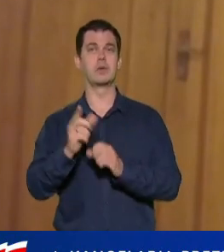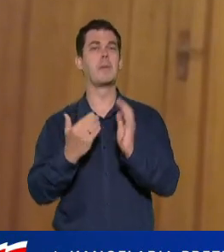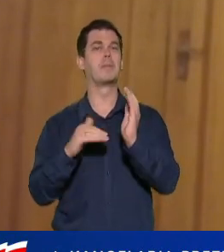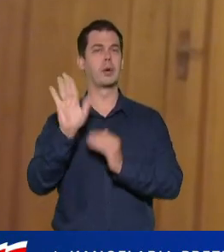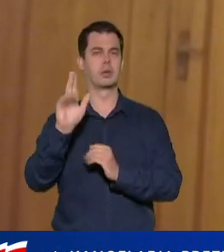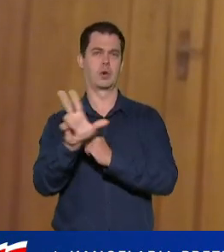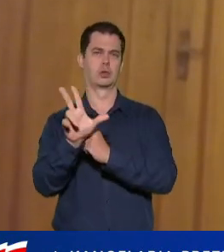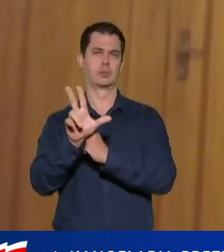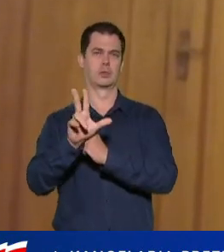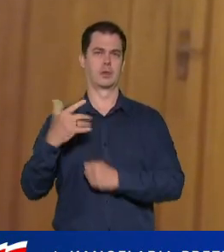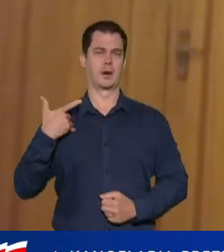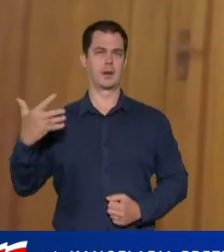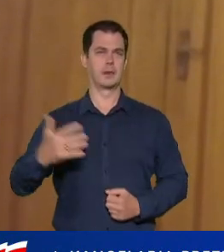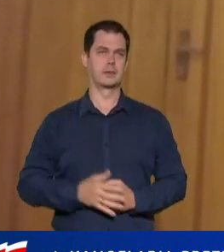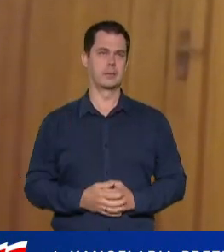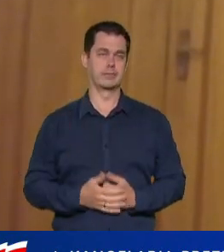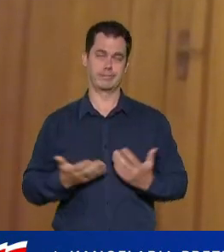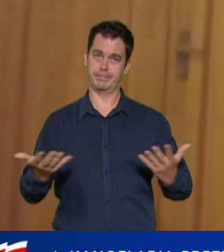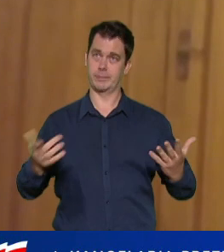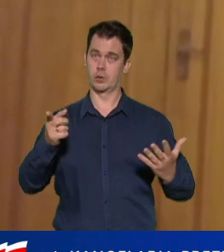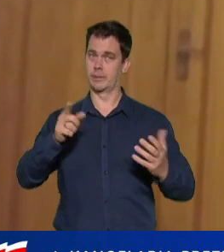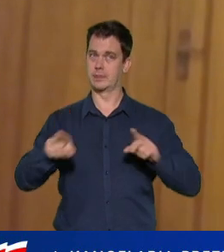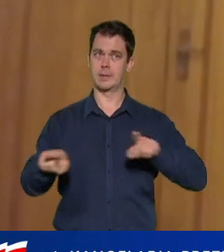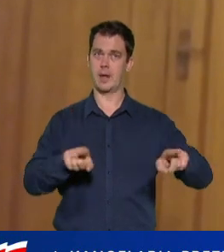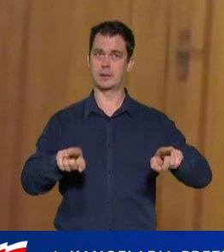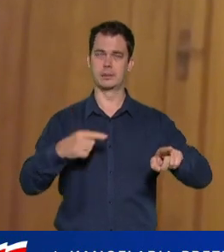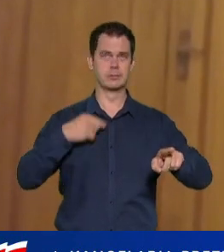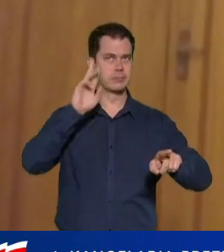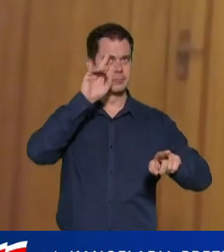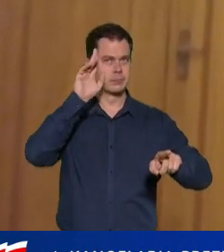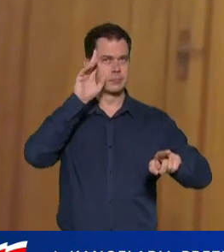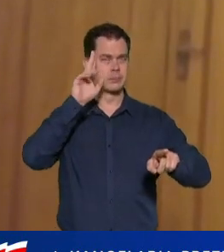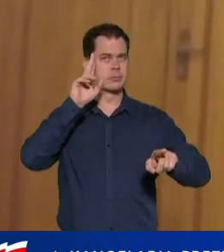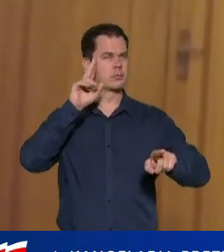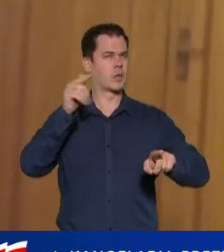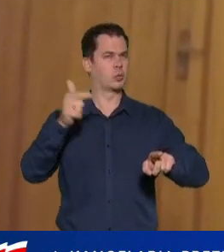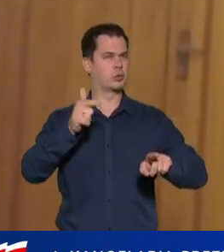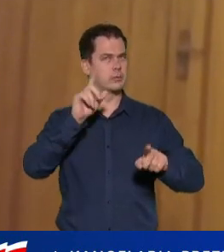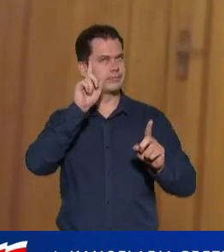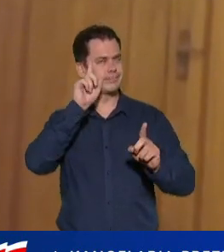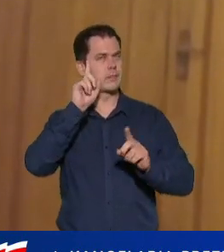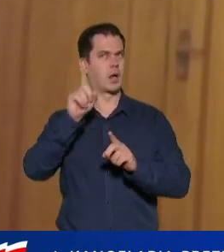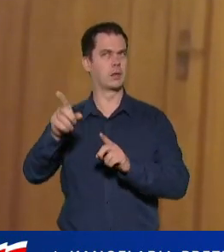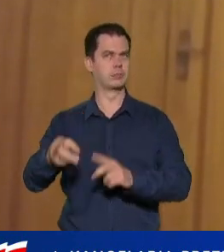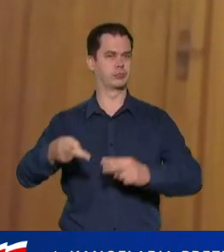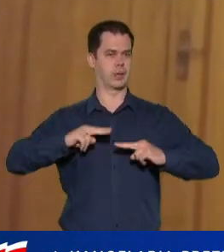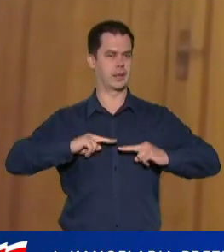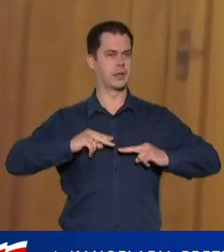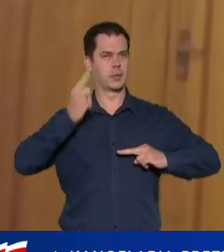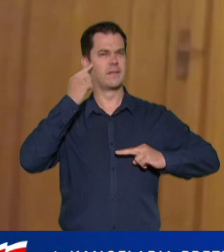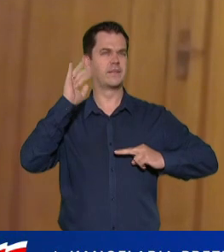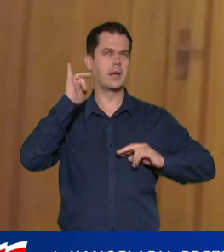powyżej 80 roku życia. To wszystko są sygnały, które powinniśmy potrafić interpretować i